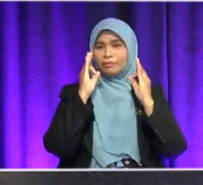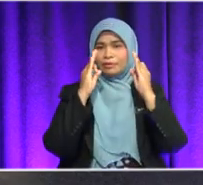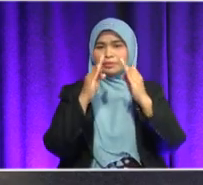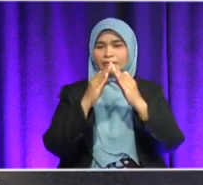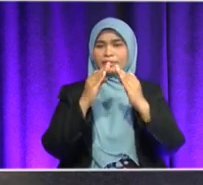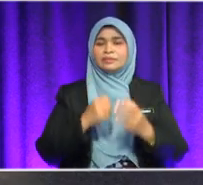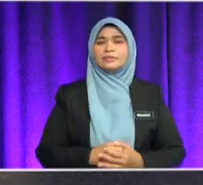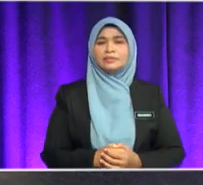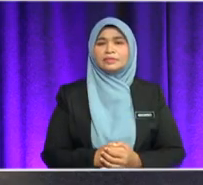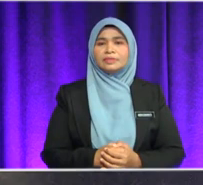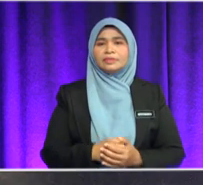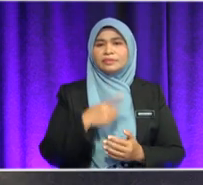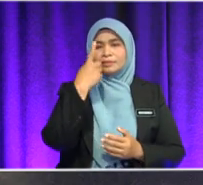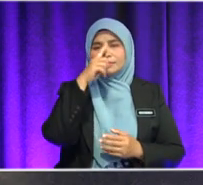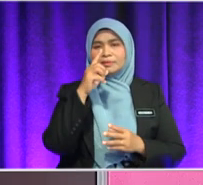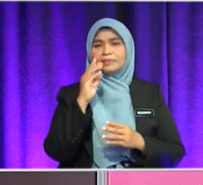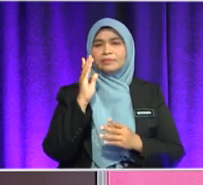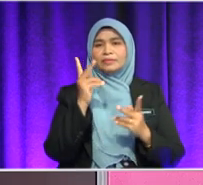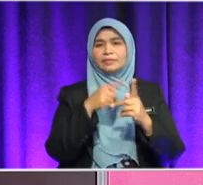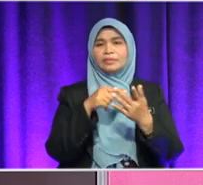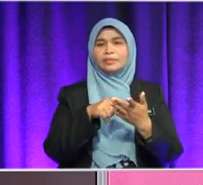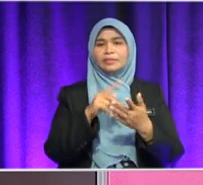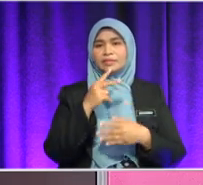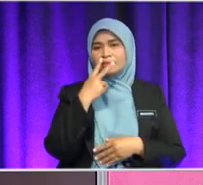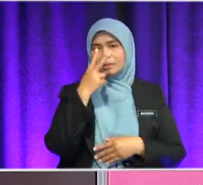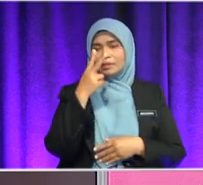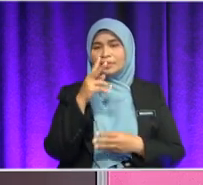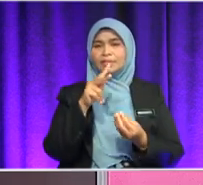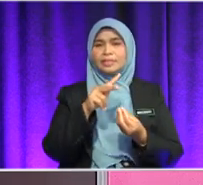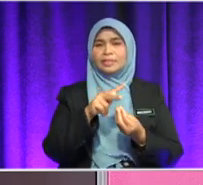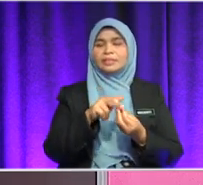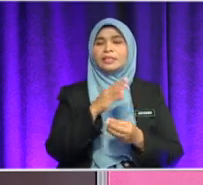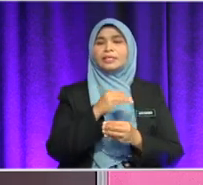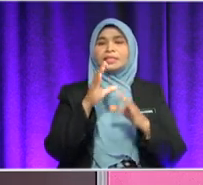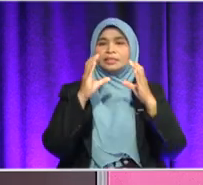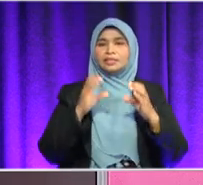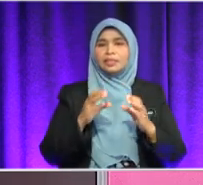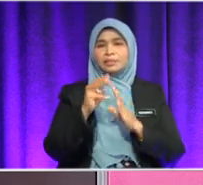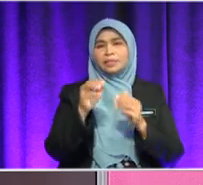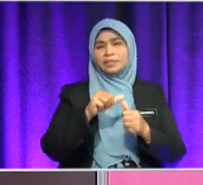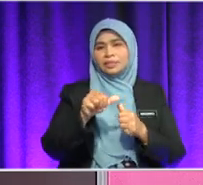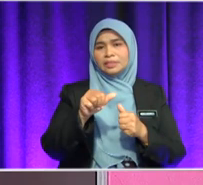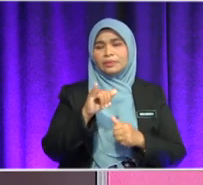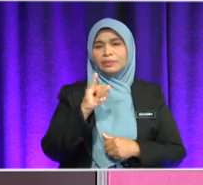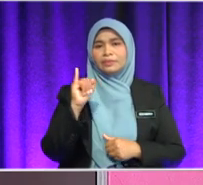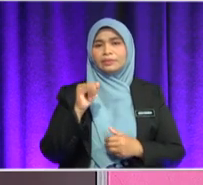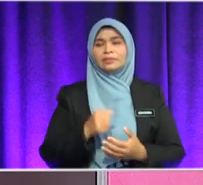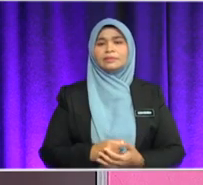untuk segmen ini kita fokuskan kesan syarat dan cara menjauhi baik cara-cara